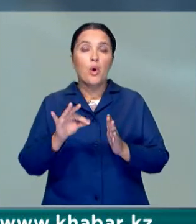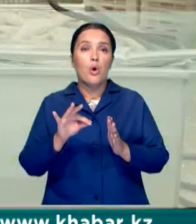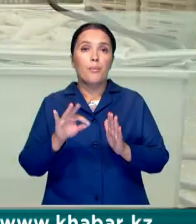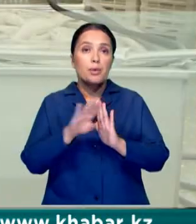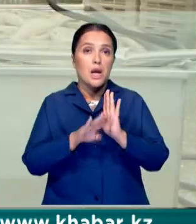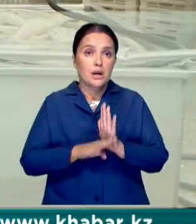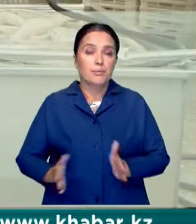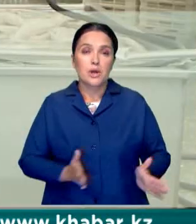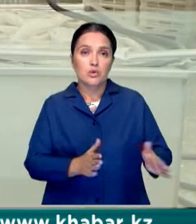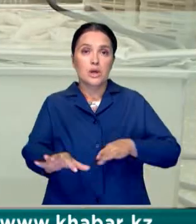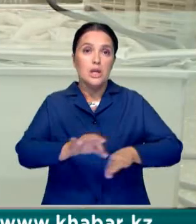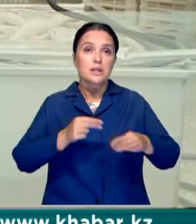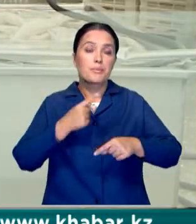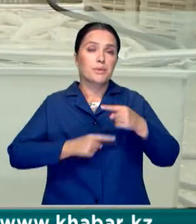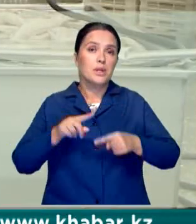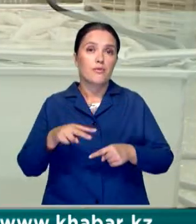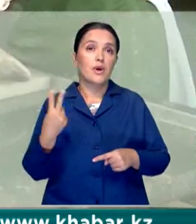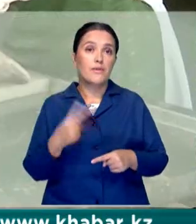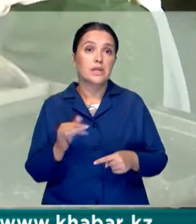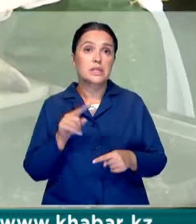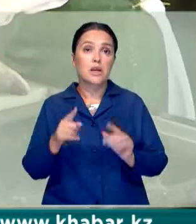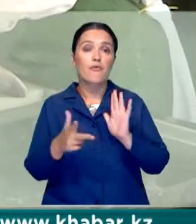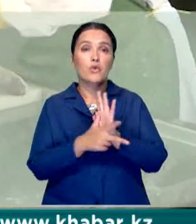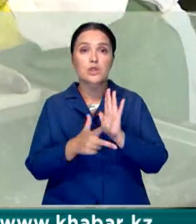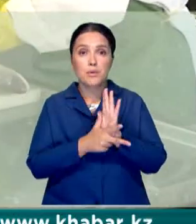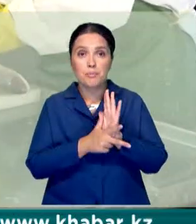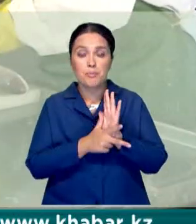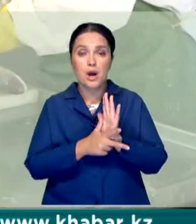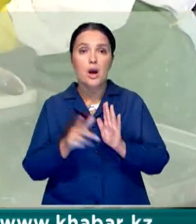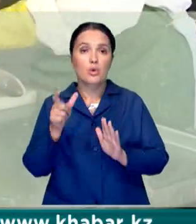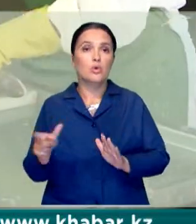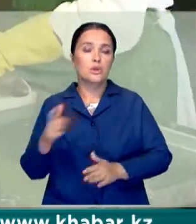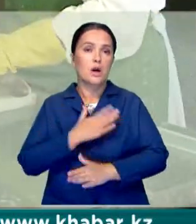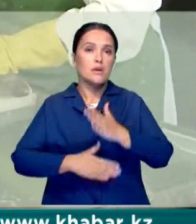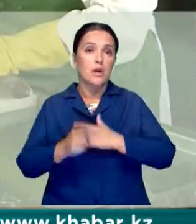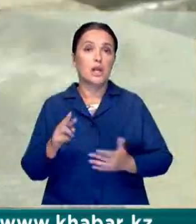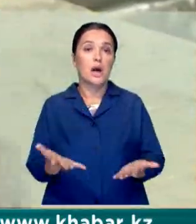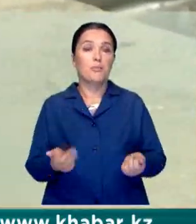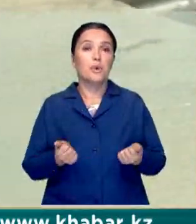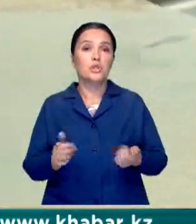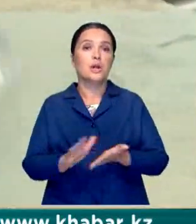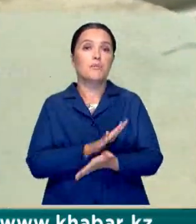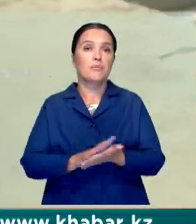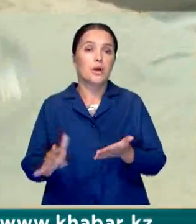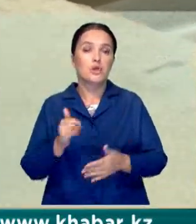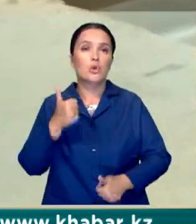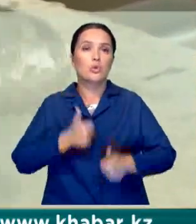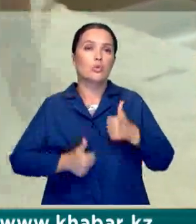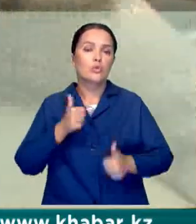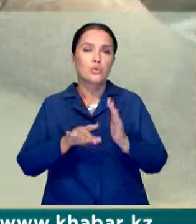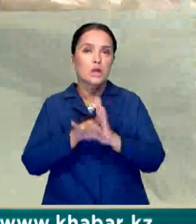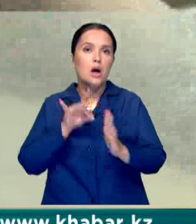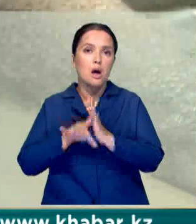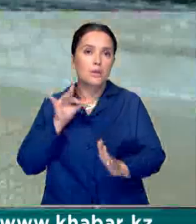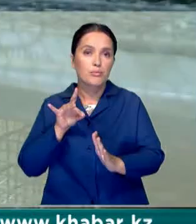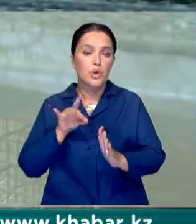программе «Дорожная карта бизнеса 2020». Из них 8 – люди с особыми потребностями. Для получения гранта в регионе